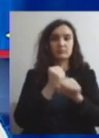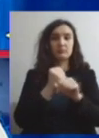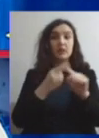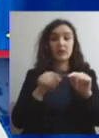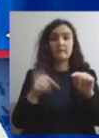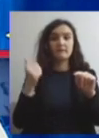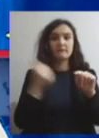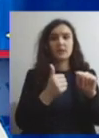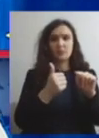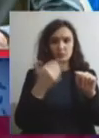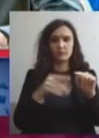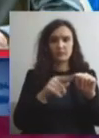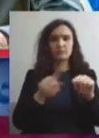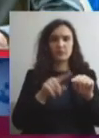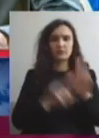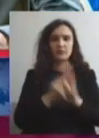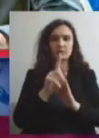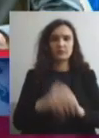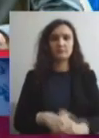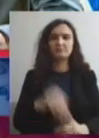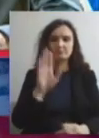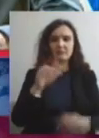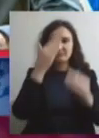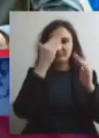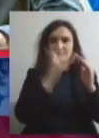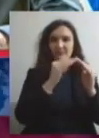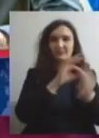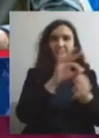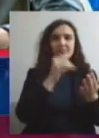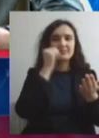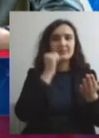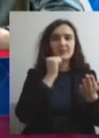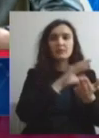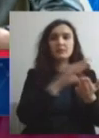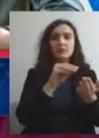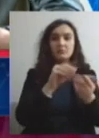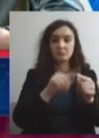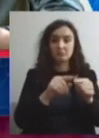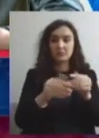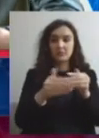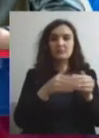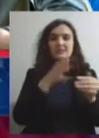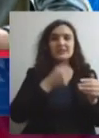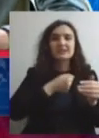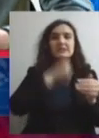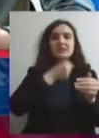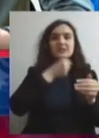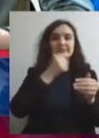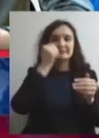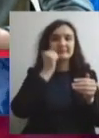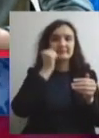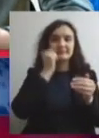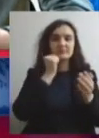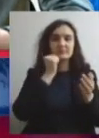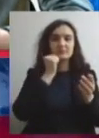უკვე ეს ყოველივე დაიწყოს. გარდა თავშესაფრებისა, შეიძლება რომ უახლოეს პერიოდში ასაკობრივი ჯგუფები, ანუ